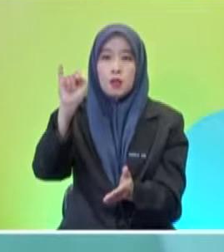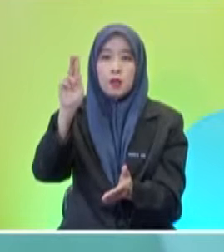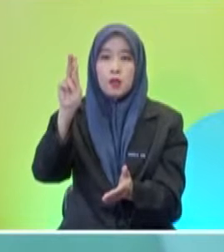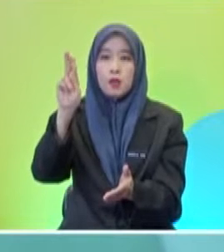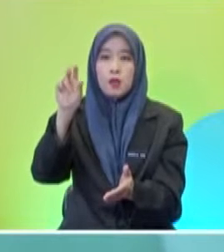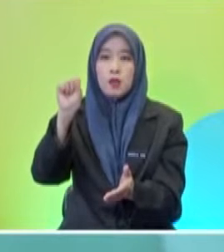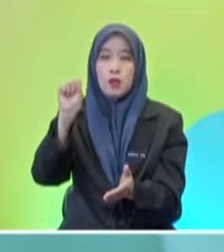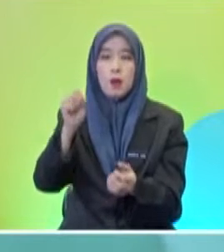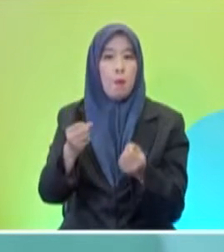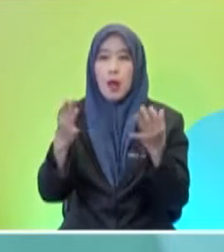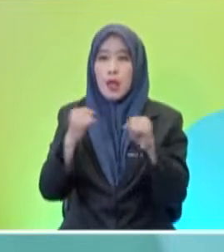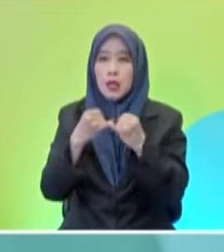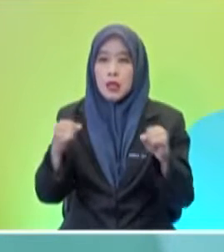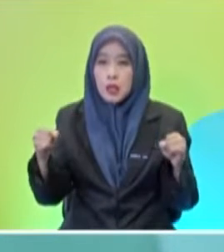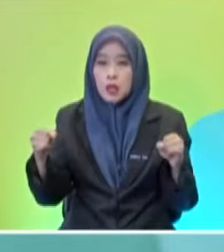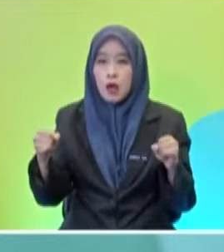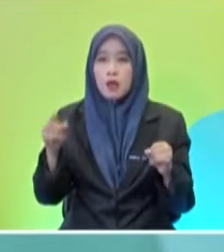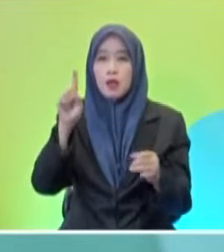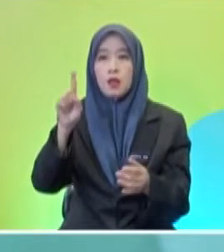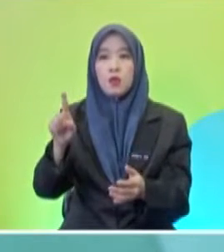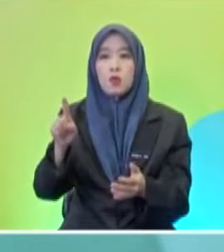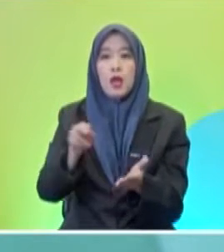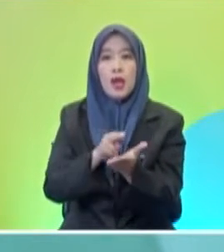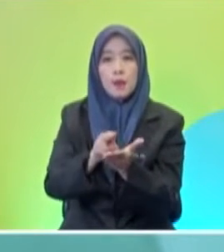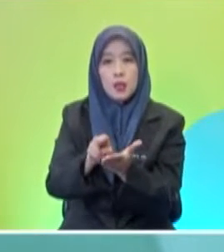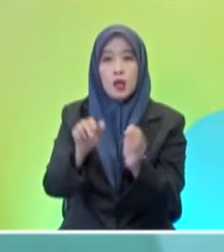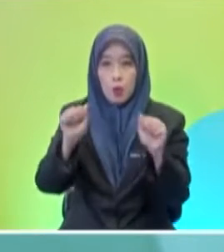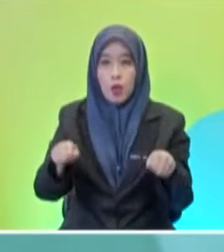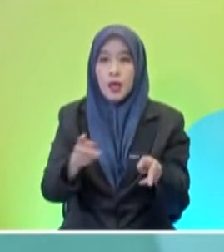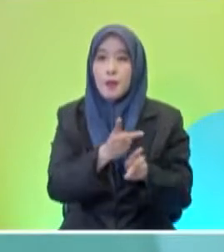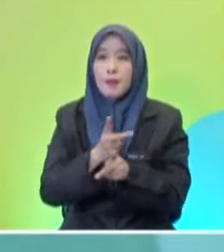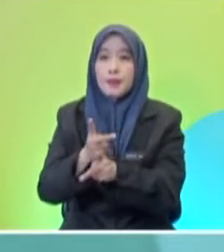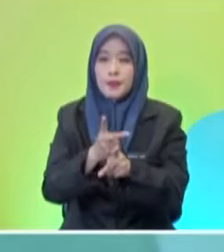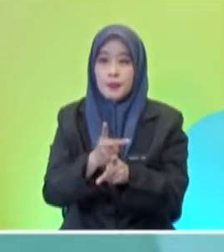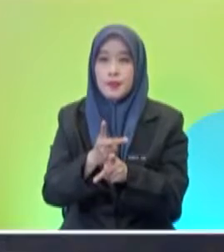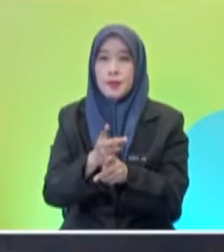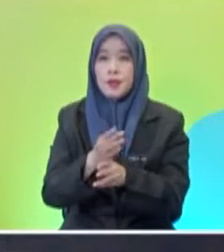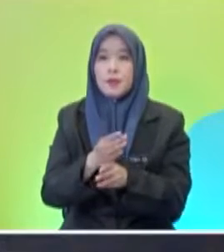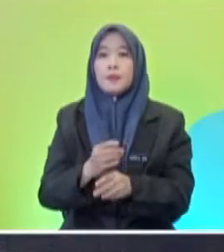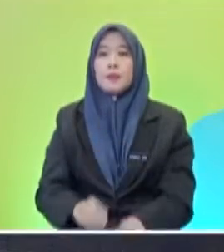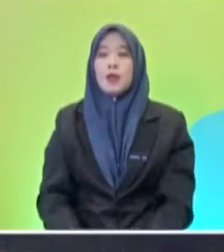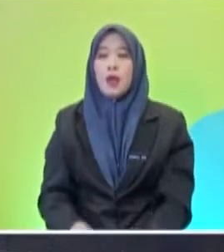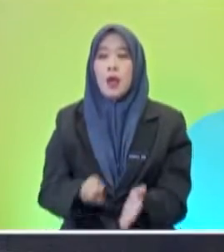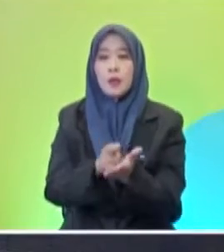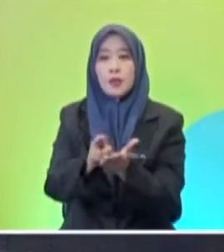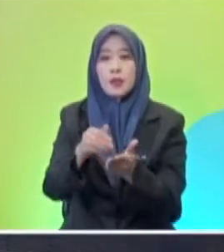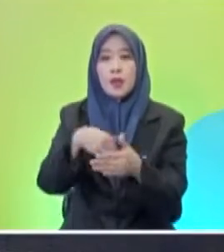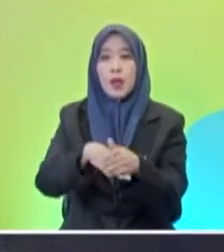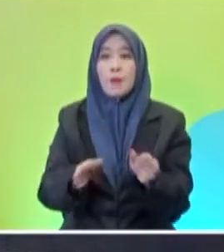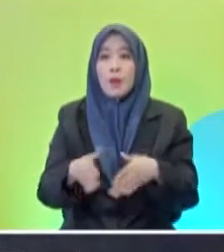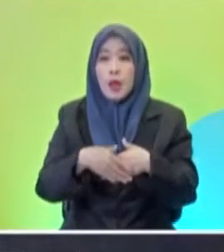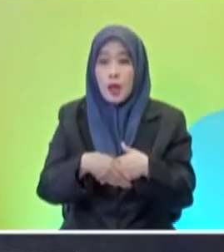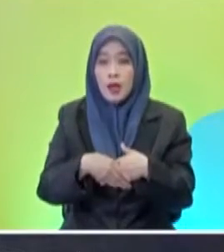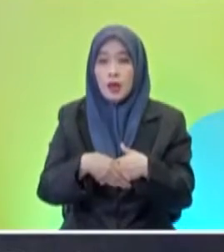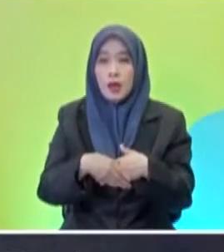kan? Salah satunya ialah hamster yang boleh kita belalah. Okey. Hamster ni dalam bahasa Inggeris. Nama